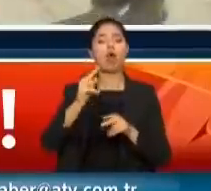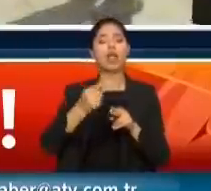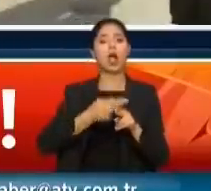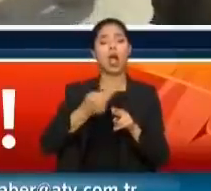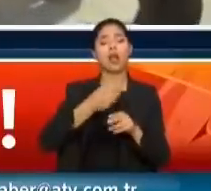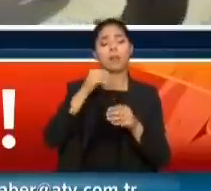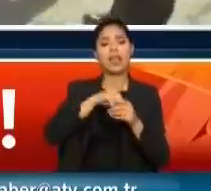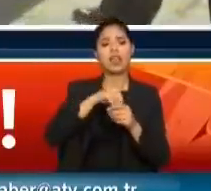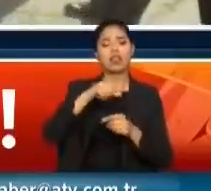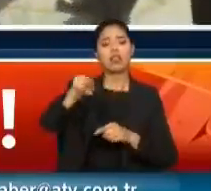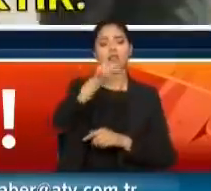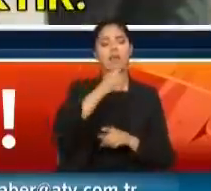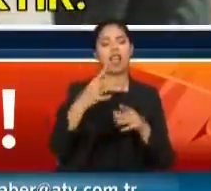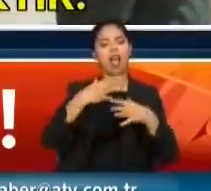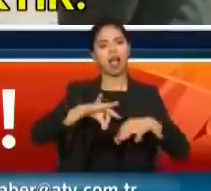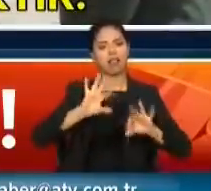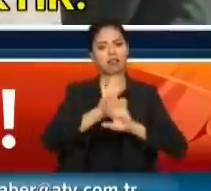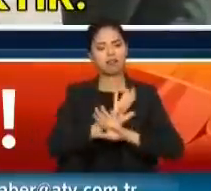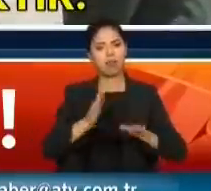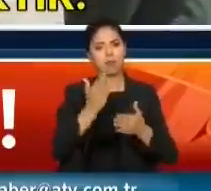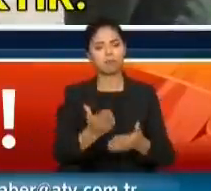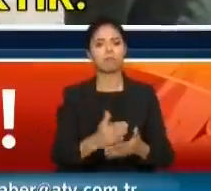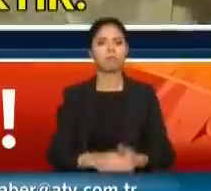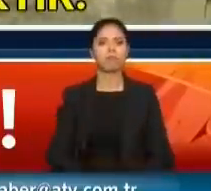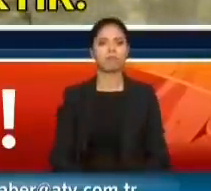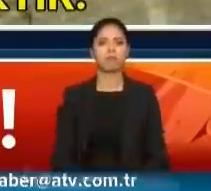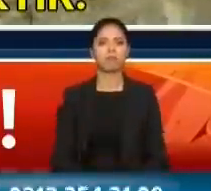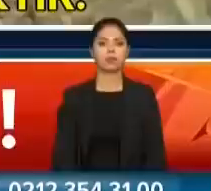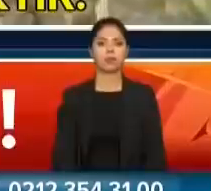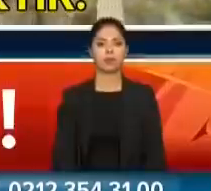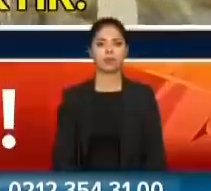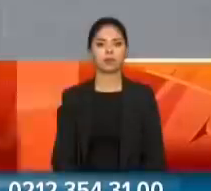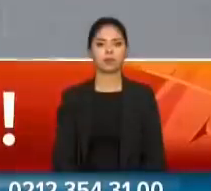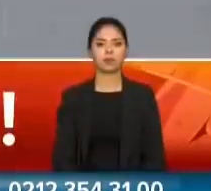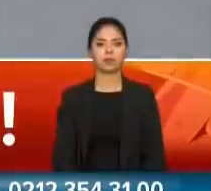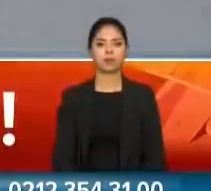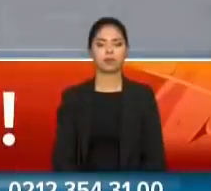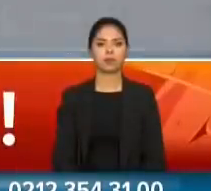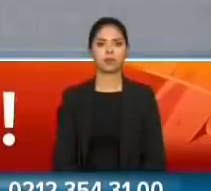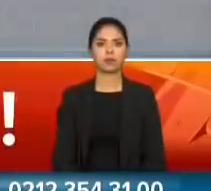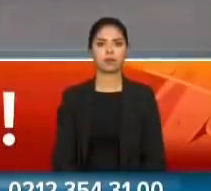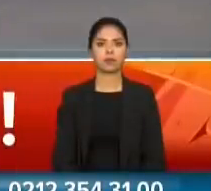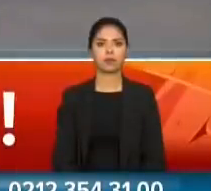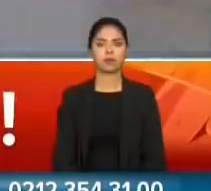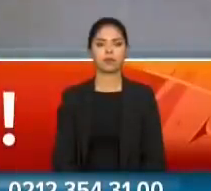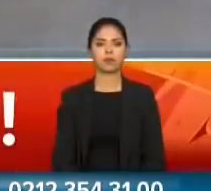Kuvvetleri'nin bir araya getirecek onlar arasındaki Emek taşlı daha da güçlendirecek bir taktik atılacaktır